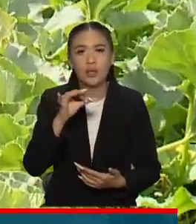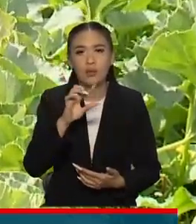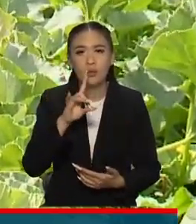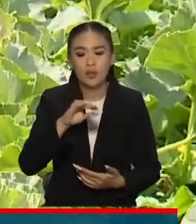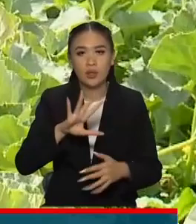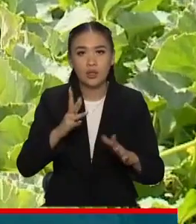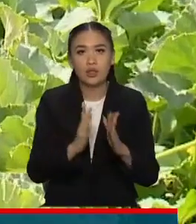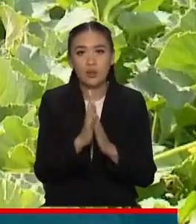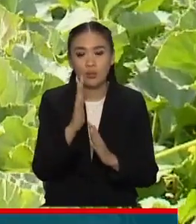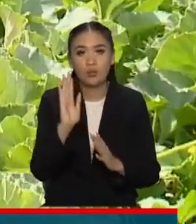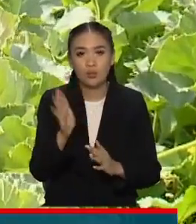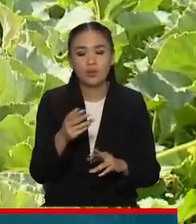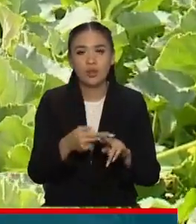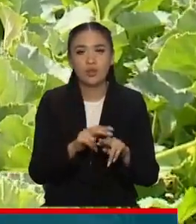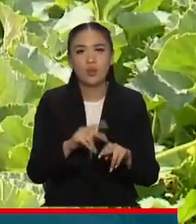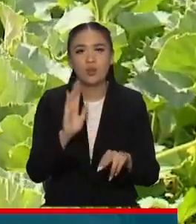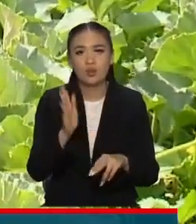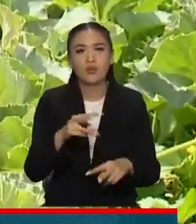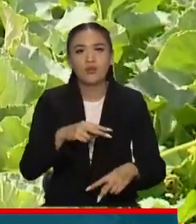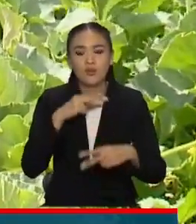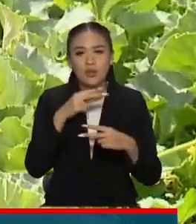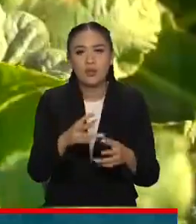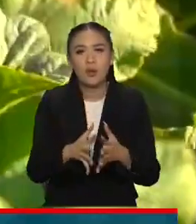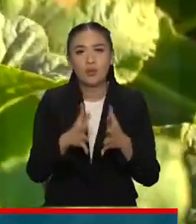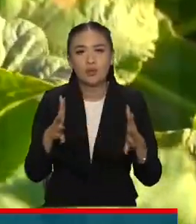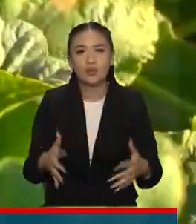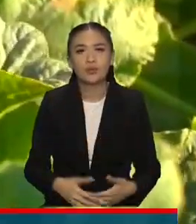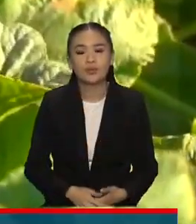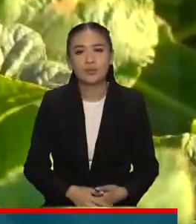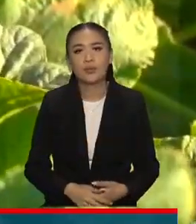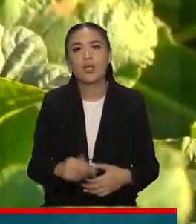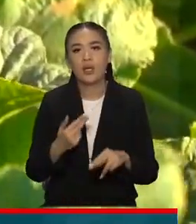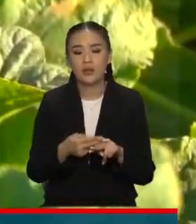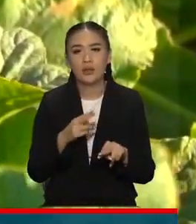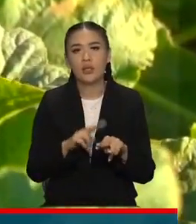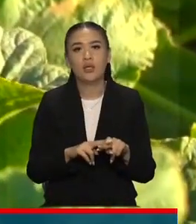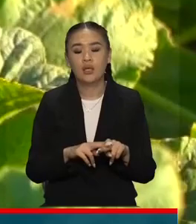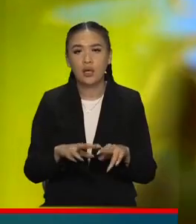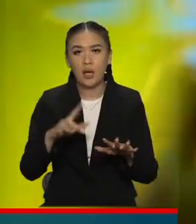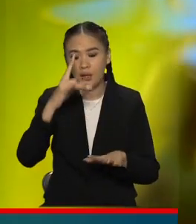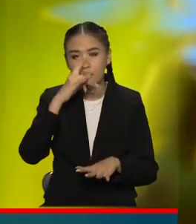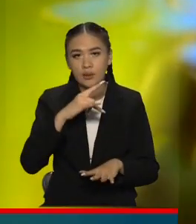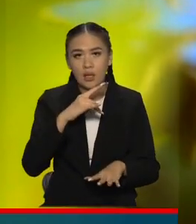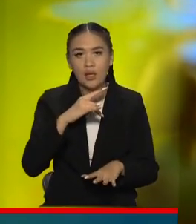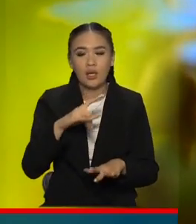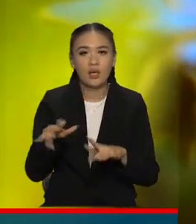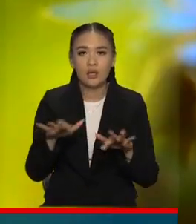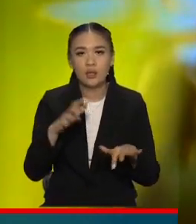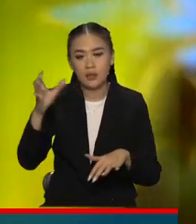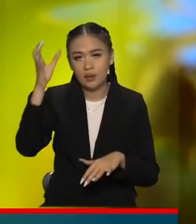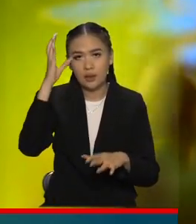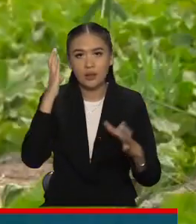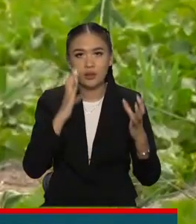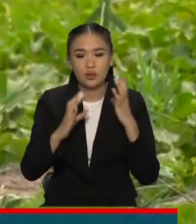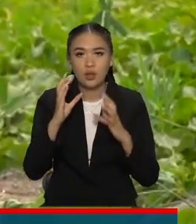мысалға шаруаларға, соған біз осы нені ұсынатын боламыз. Бұл алқа Бабырай Жақайып атындағы Қазақ күріш шаруашылығы ғылыми зерттеу